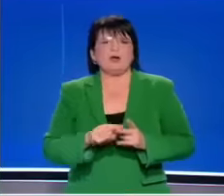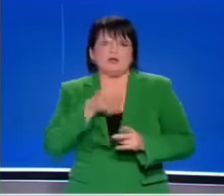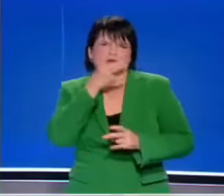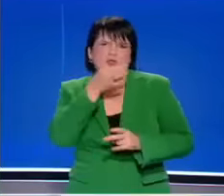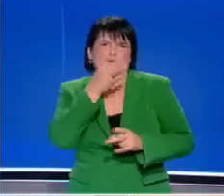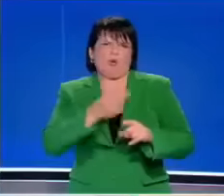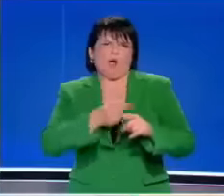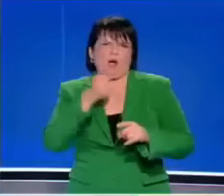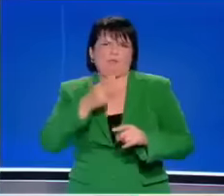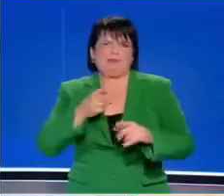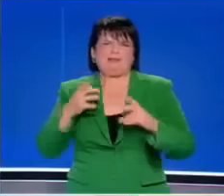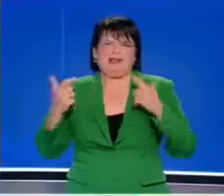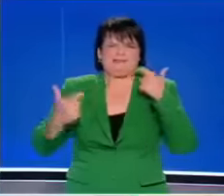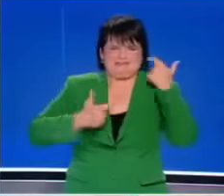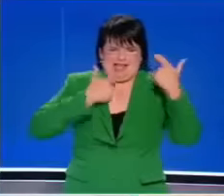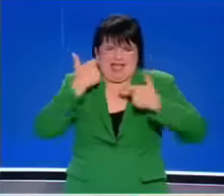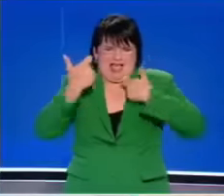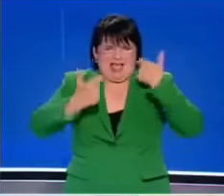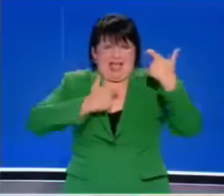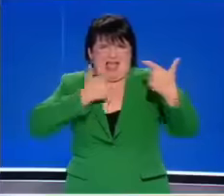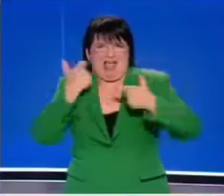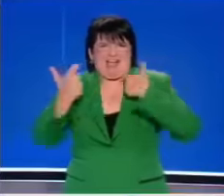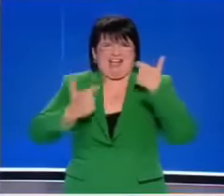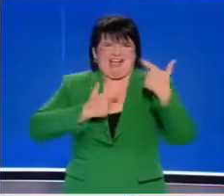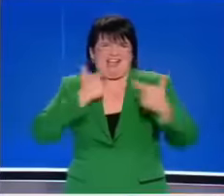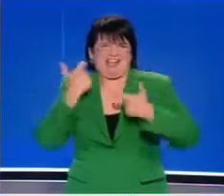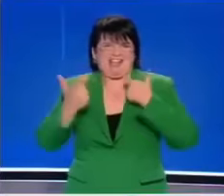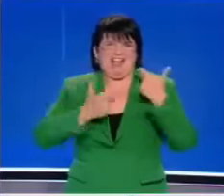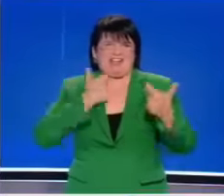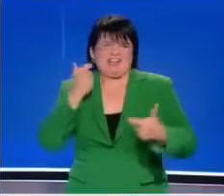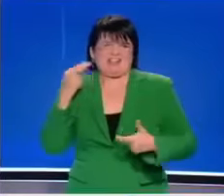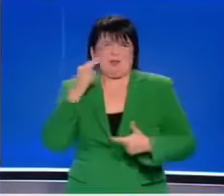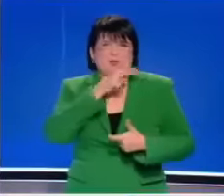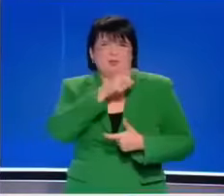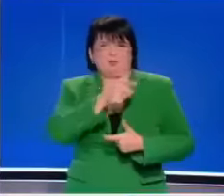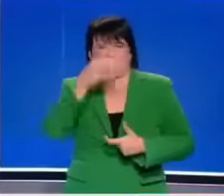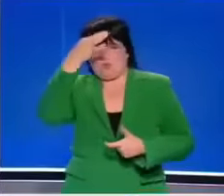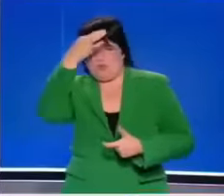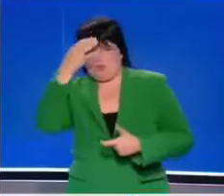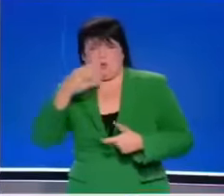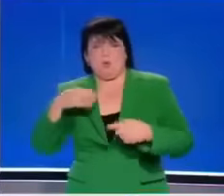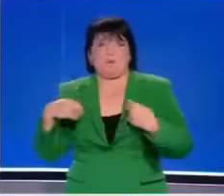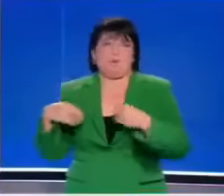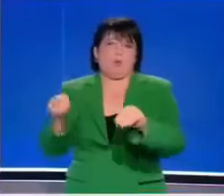λιανά κλαψούρισμα κούρε κούρε κλαψούρισμα